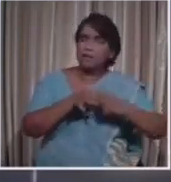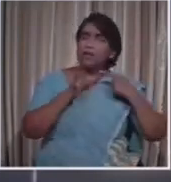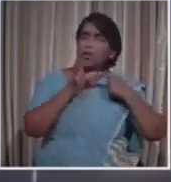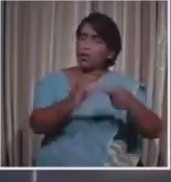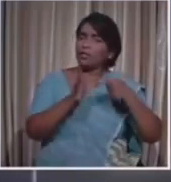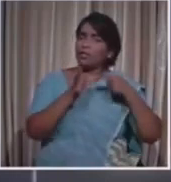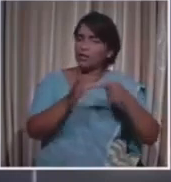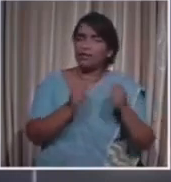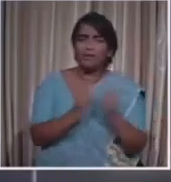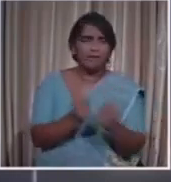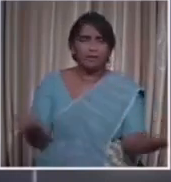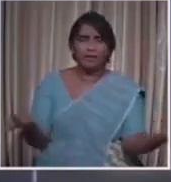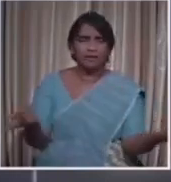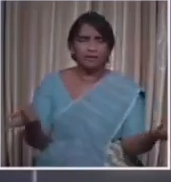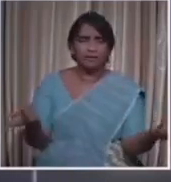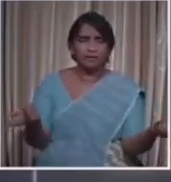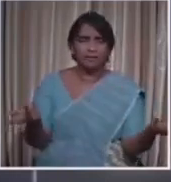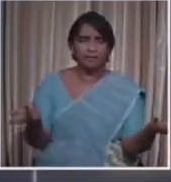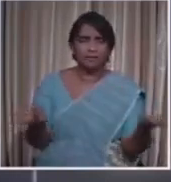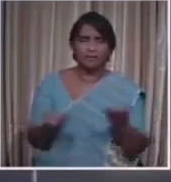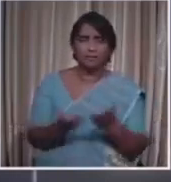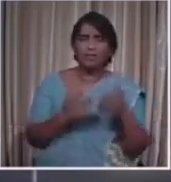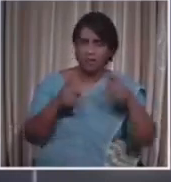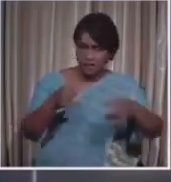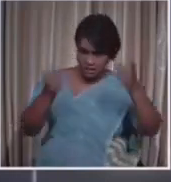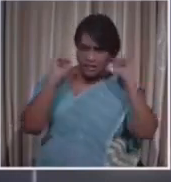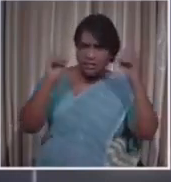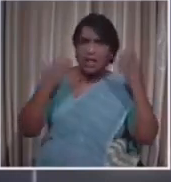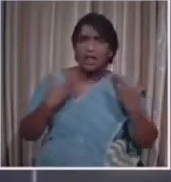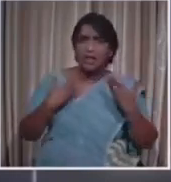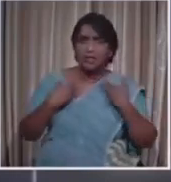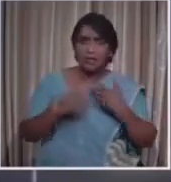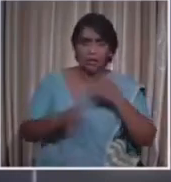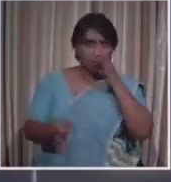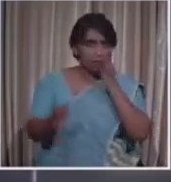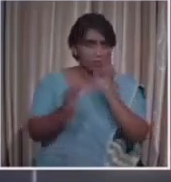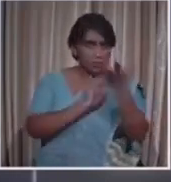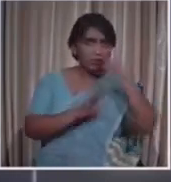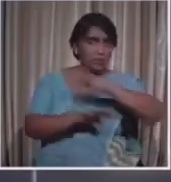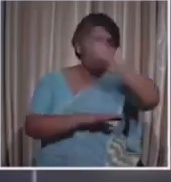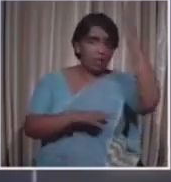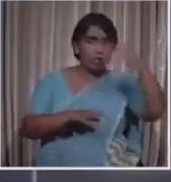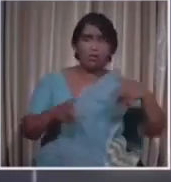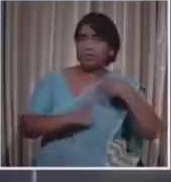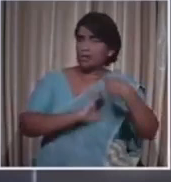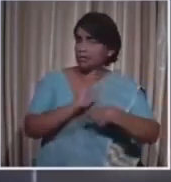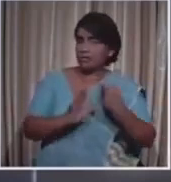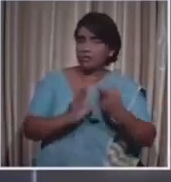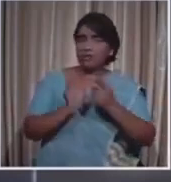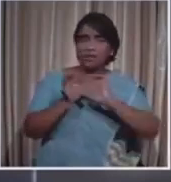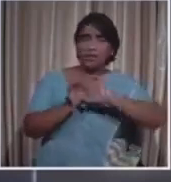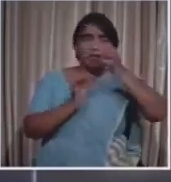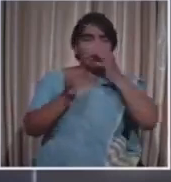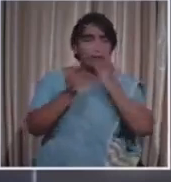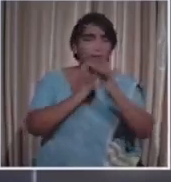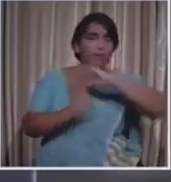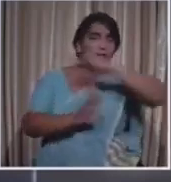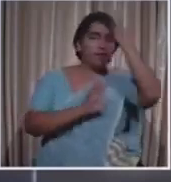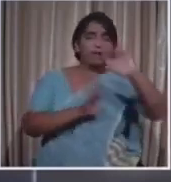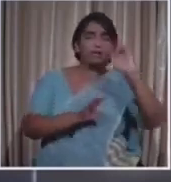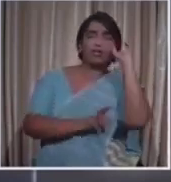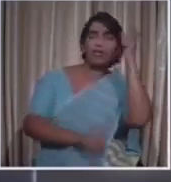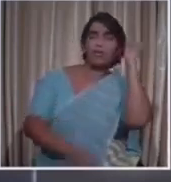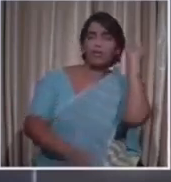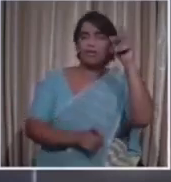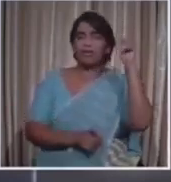දෙදි මොකද්ද මේ කරන්නේ? අපි මේ සෙල්ලමක්ද කරන්නේ? ගිනි කන්දක මේ රට තියෙන්නේ. ගිනි කන්ද උඩ ඉඳගෙන අපි වෙන වෙන ටෙනිස් බෝල ගහනවා